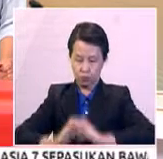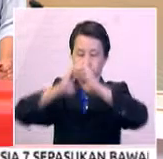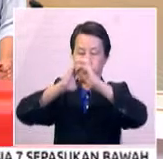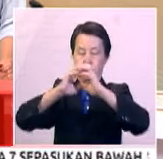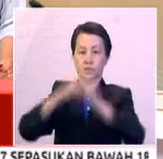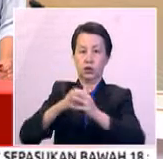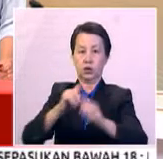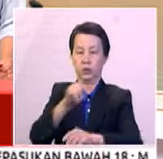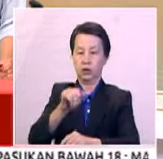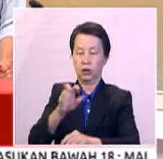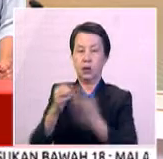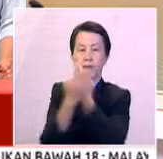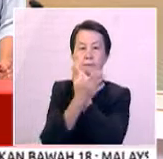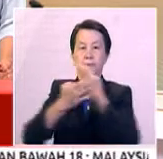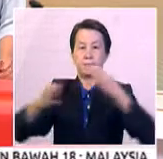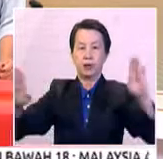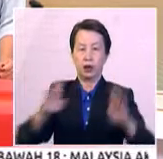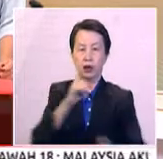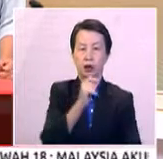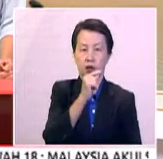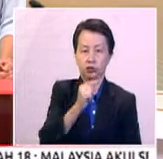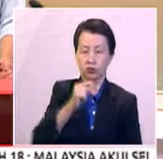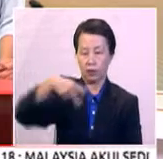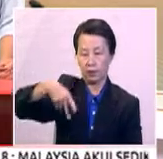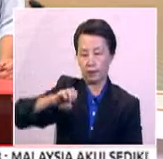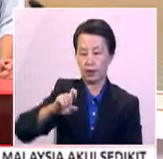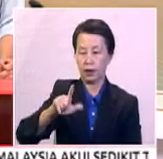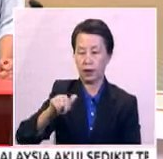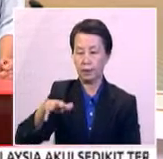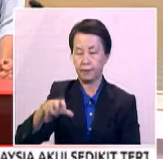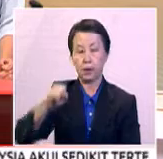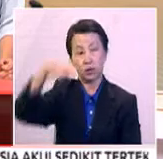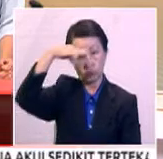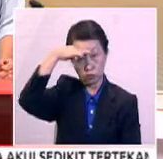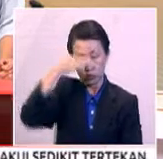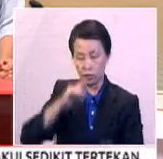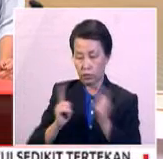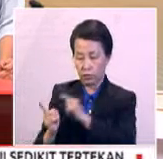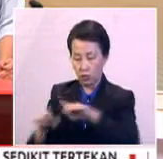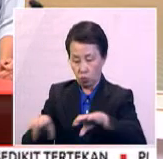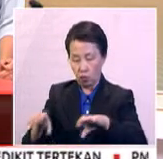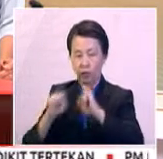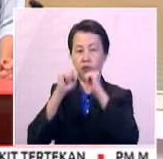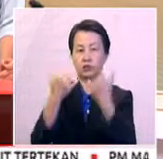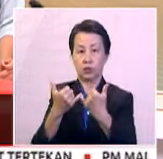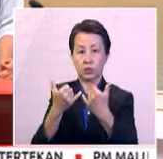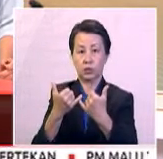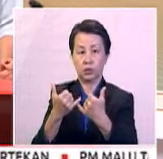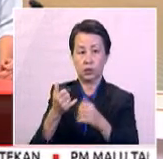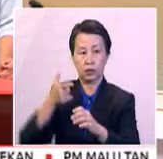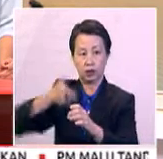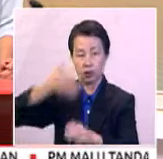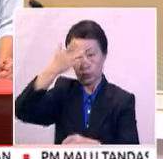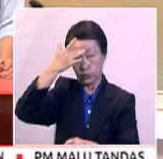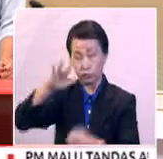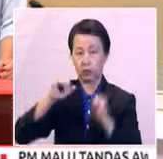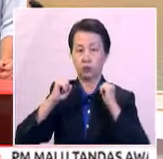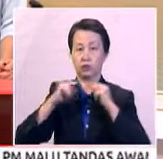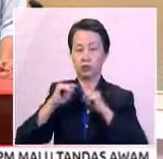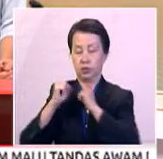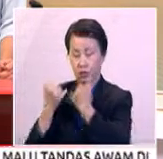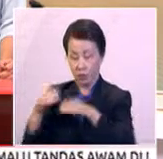dalam zon bebas komersial Tanjung Pelepas Johor oleh sebuah syarikat kemudahan terminal minyak tempatan Smartcrest Sdn